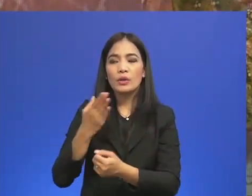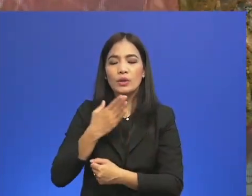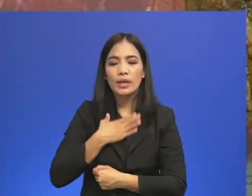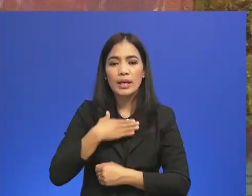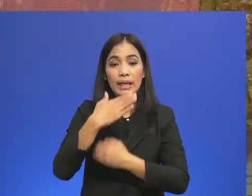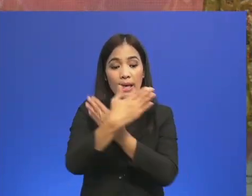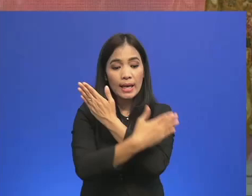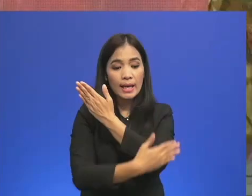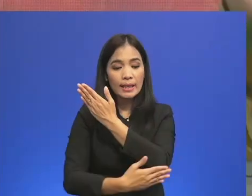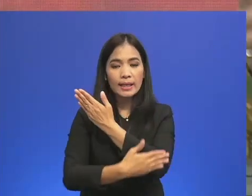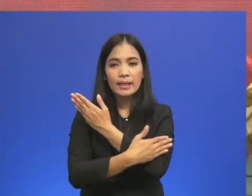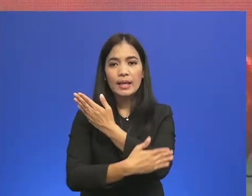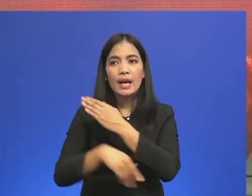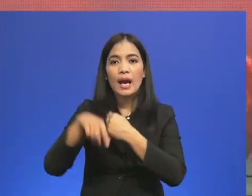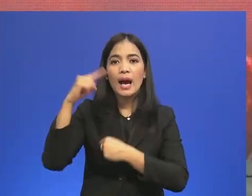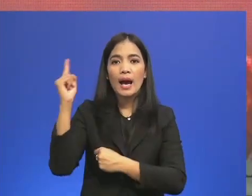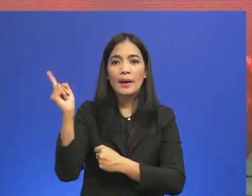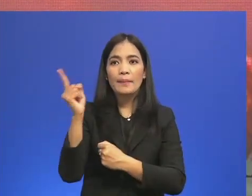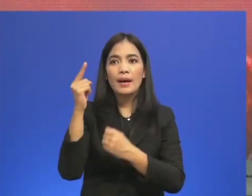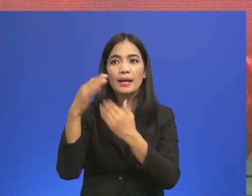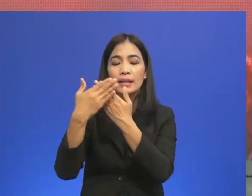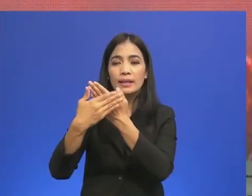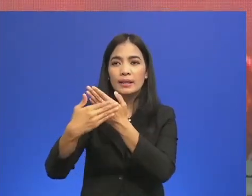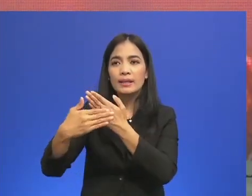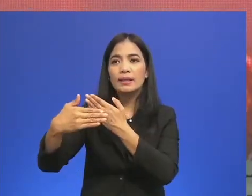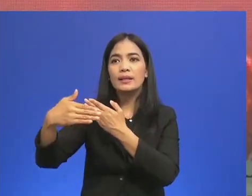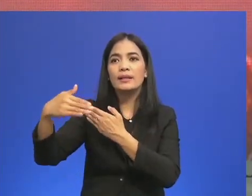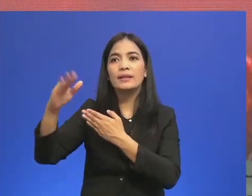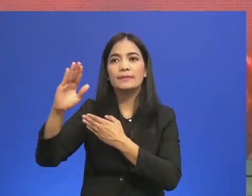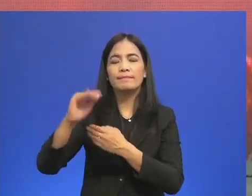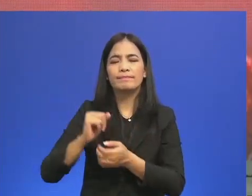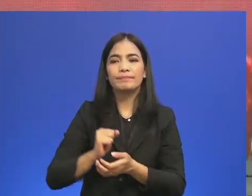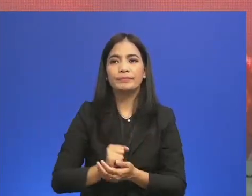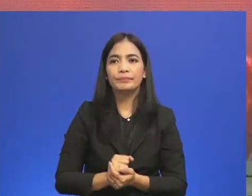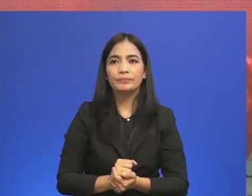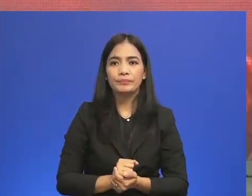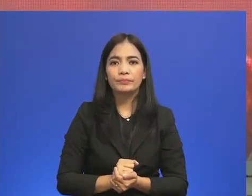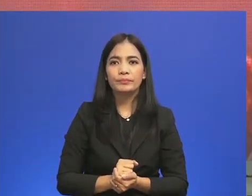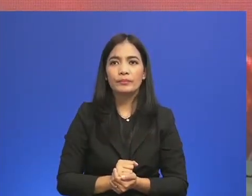bawaku ke negeri abadi,